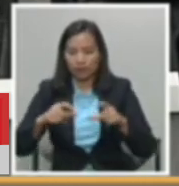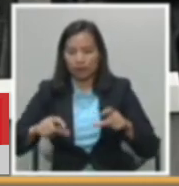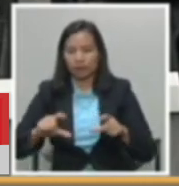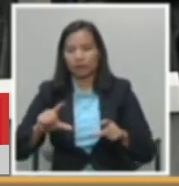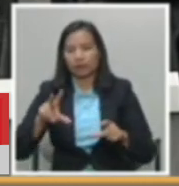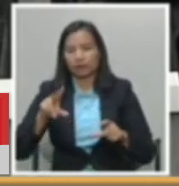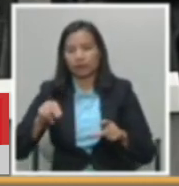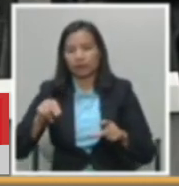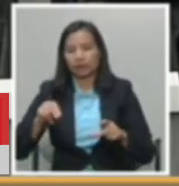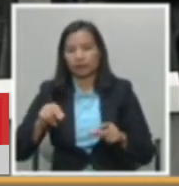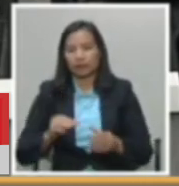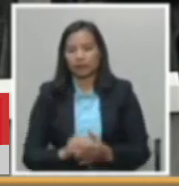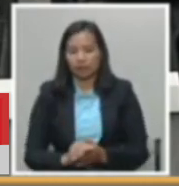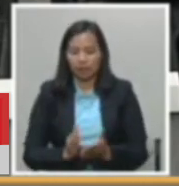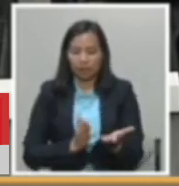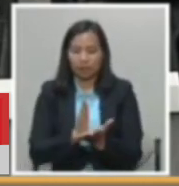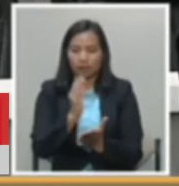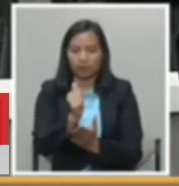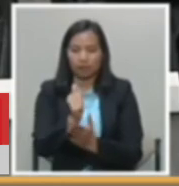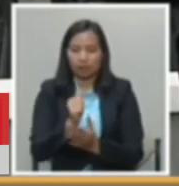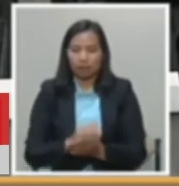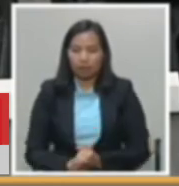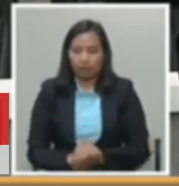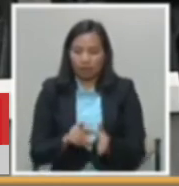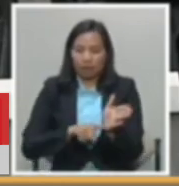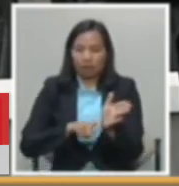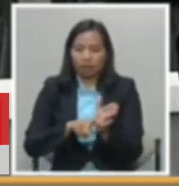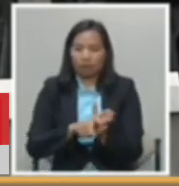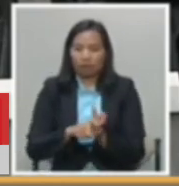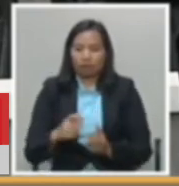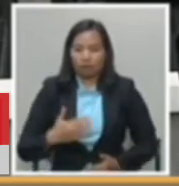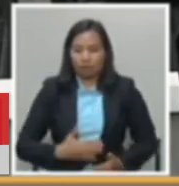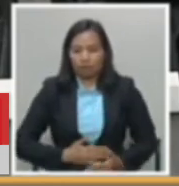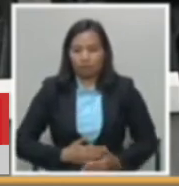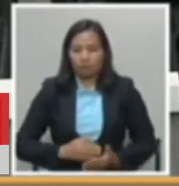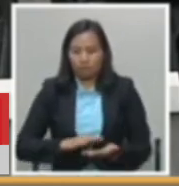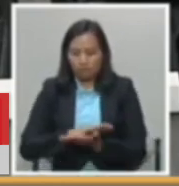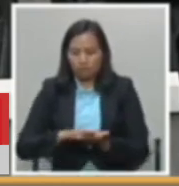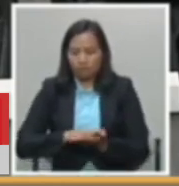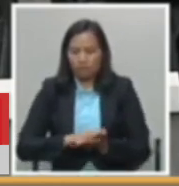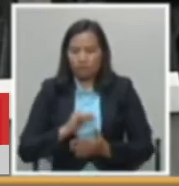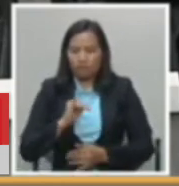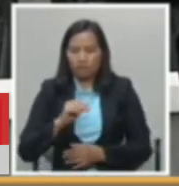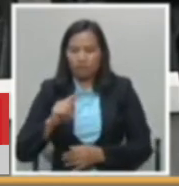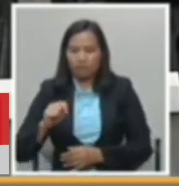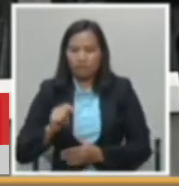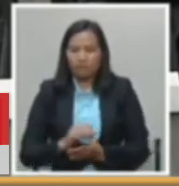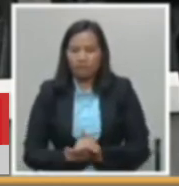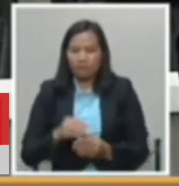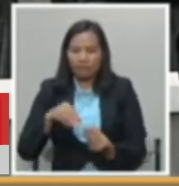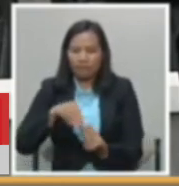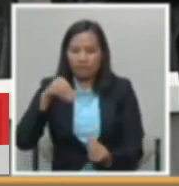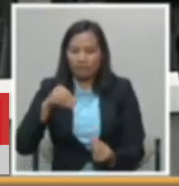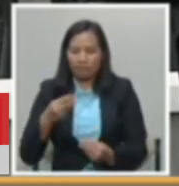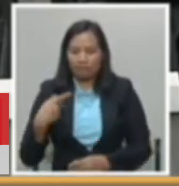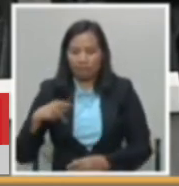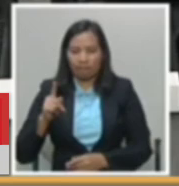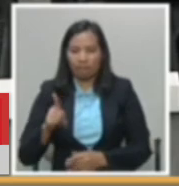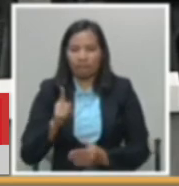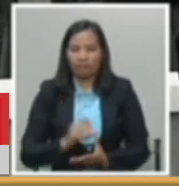ยไม่ต้องผ่านการทั้งติดเชื้อทางฟอกหน้าท้องผ่านทางเส้นเลือดเลยก็จะเป็นคุณประโยชน์คุณอุป